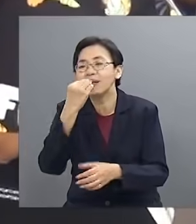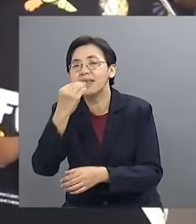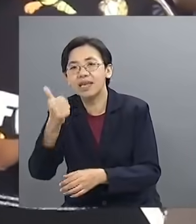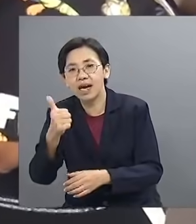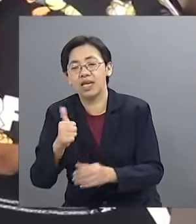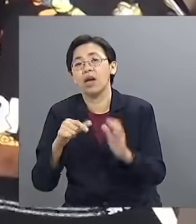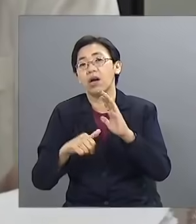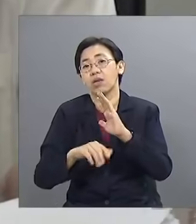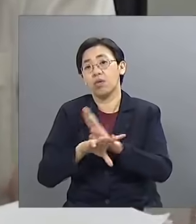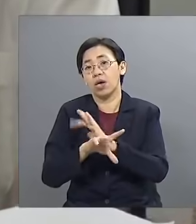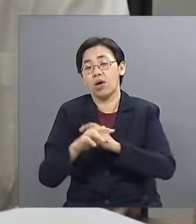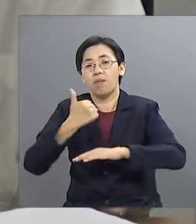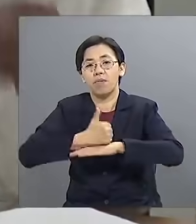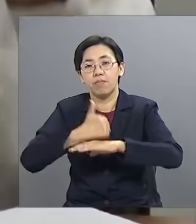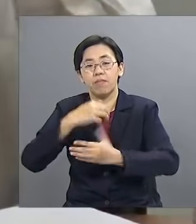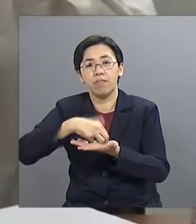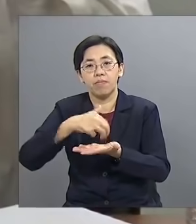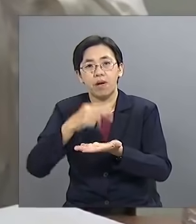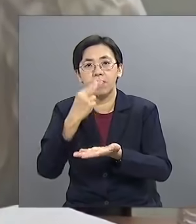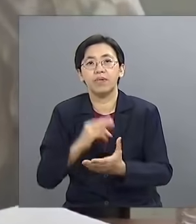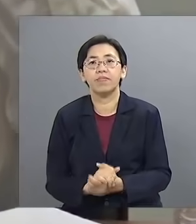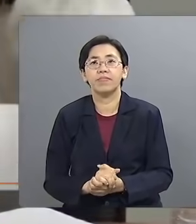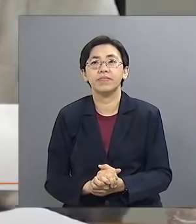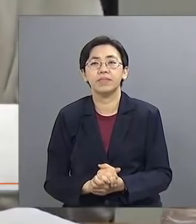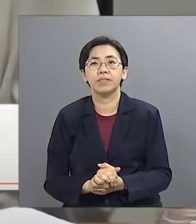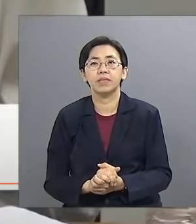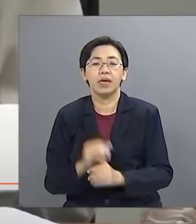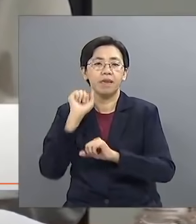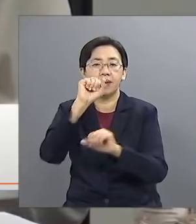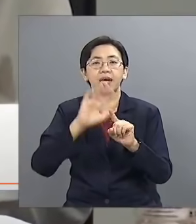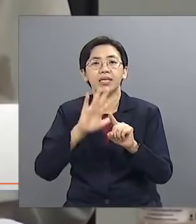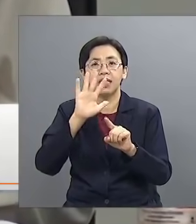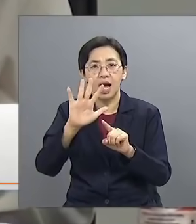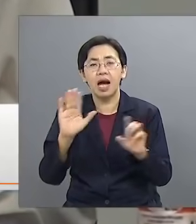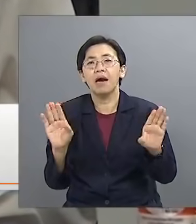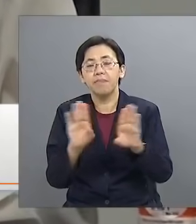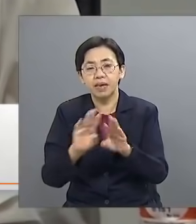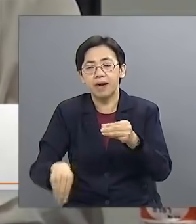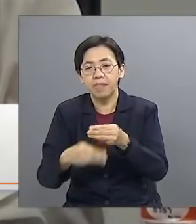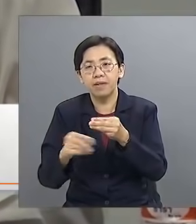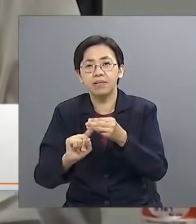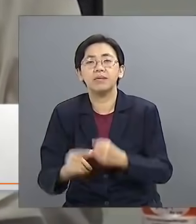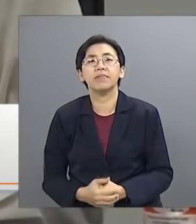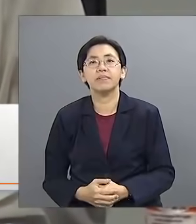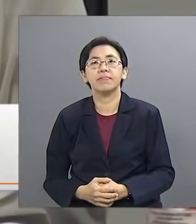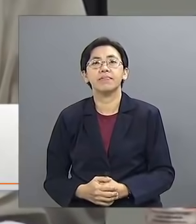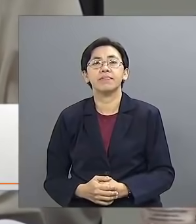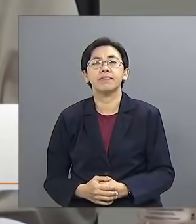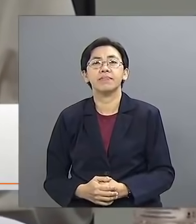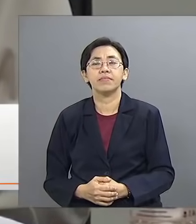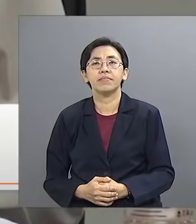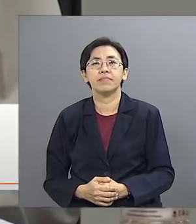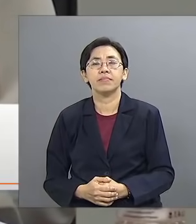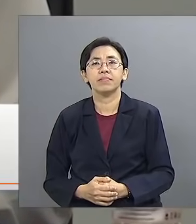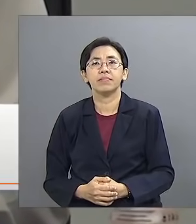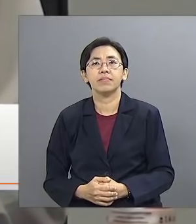ค่ะ ฉบับที่5นั้นเราปิดเพิ่มดังนี้นะครับเรามี2ส่วนส่วนห